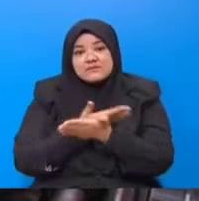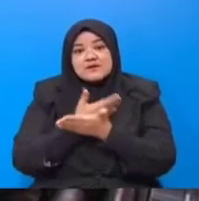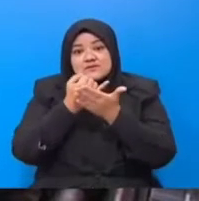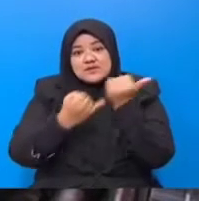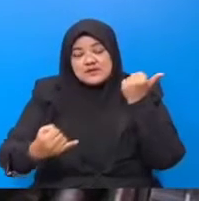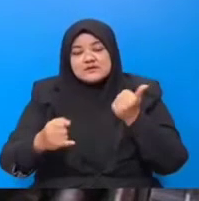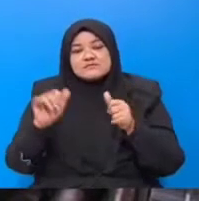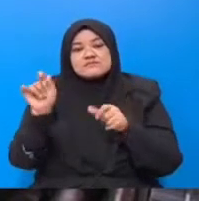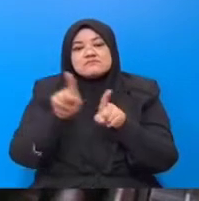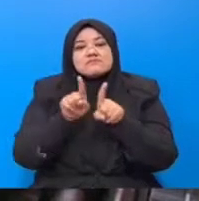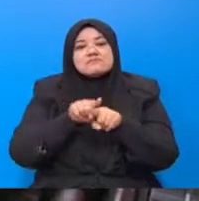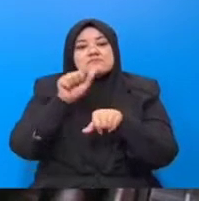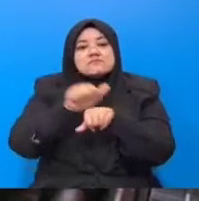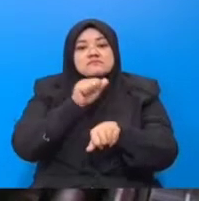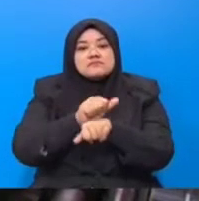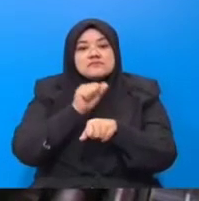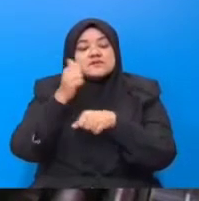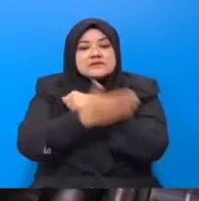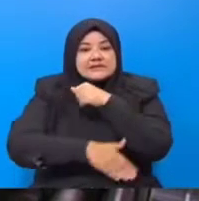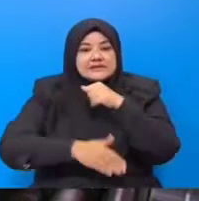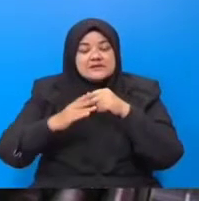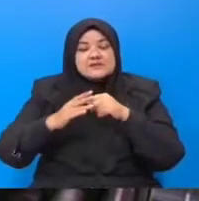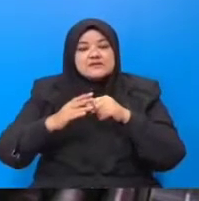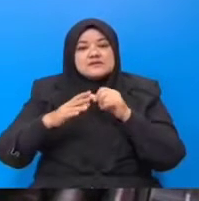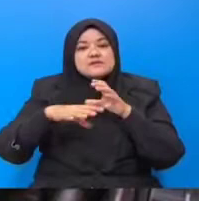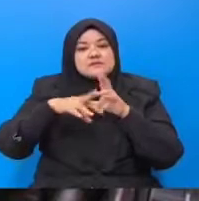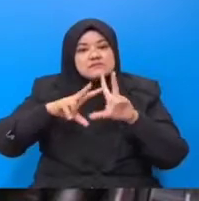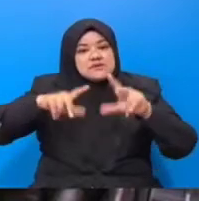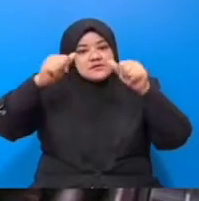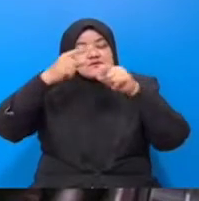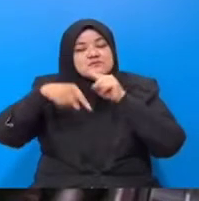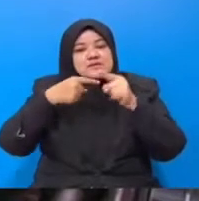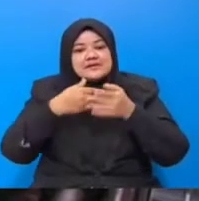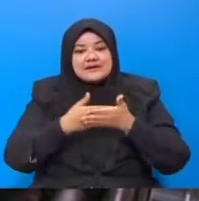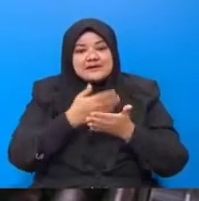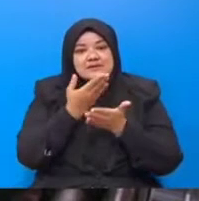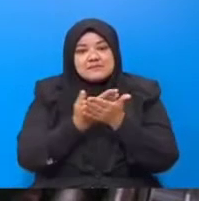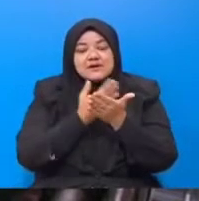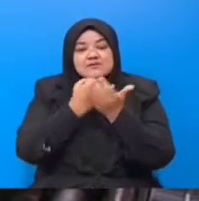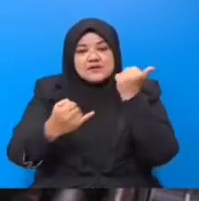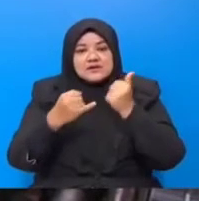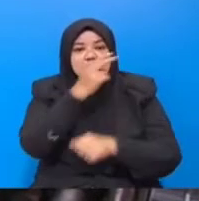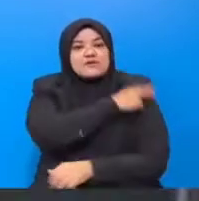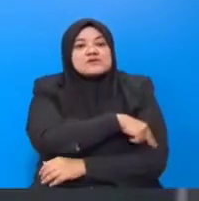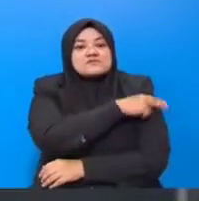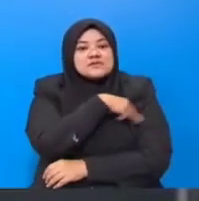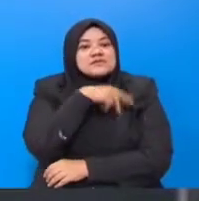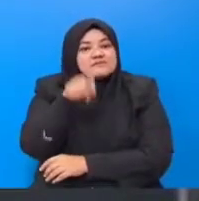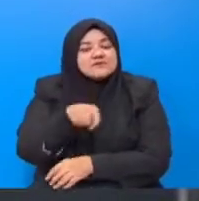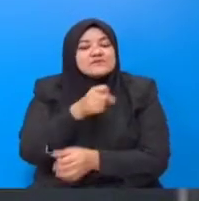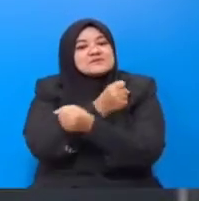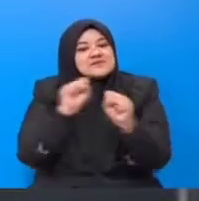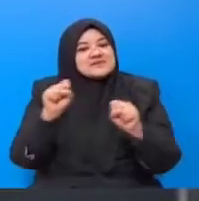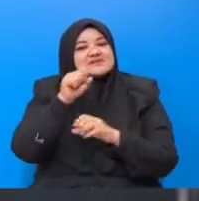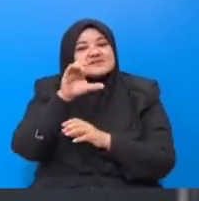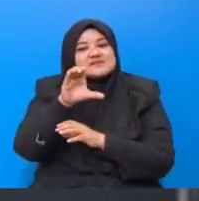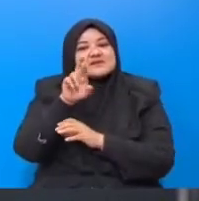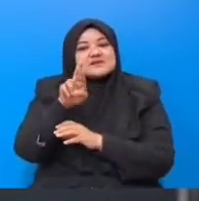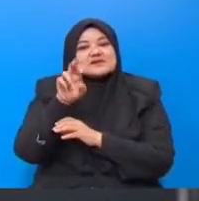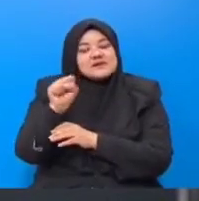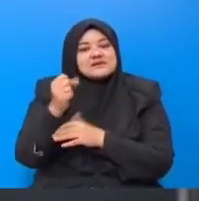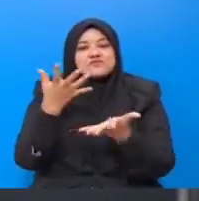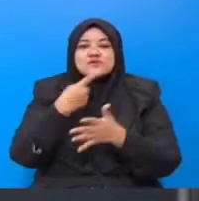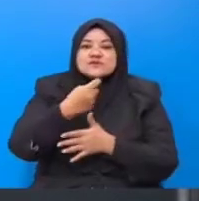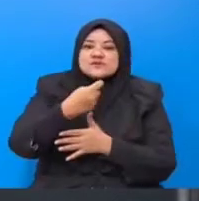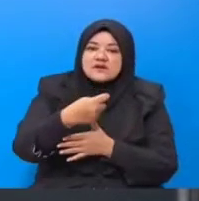baru lahir sebagaimana amalan di negara-negara maju Apabila anak baru lahir Hospital juga kena sediakan CRS